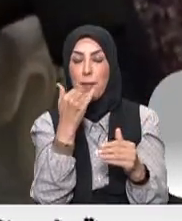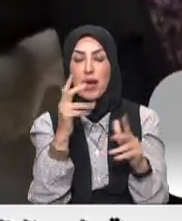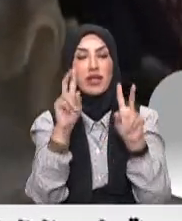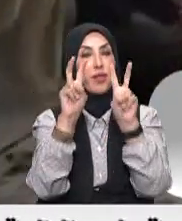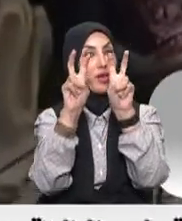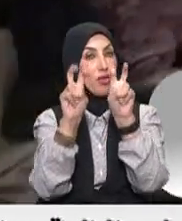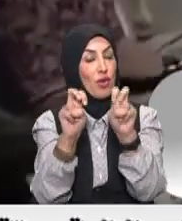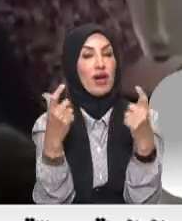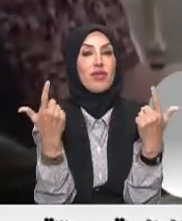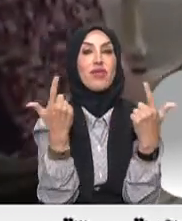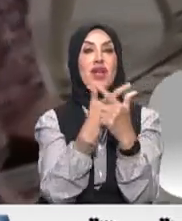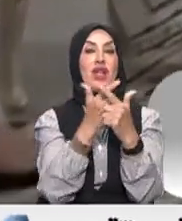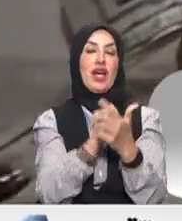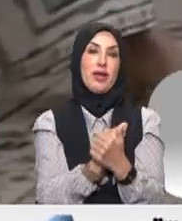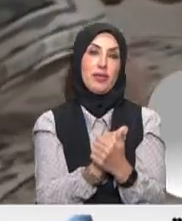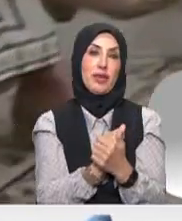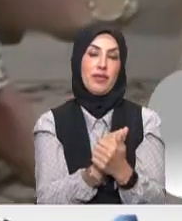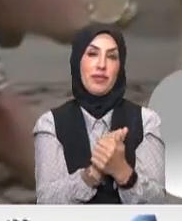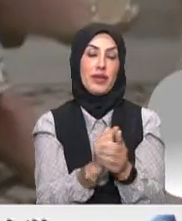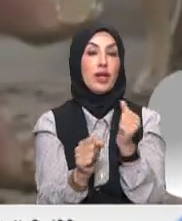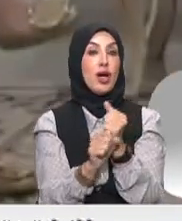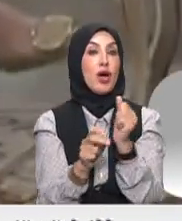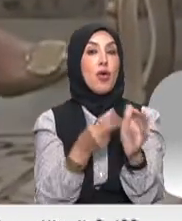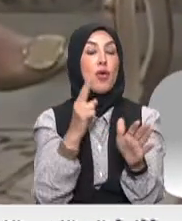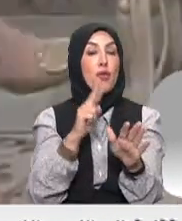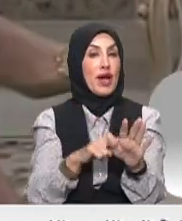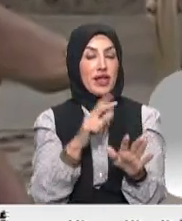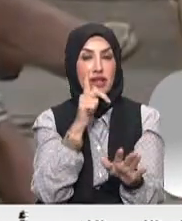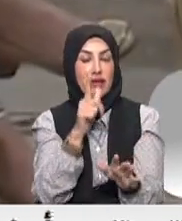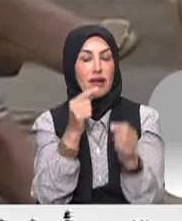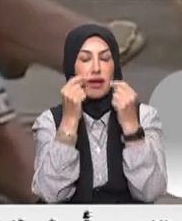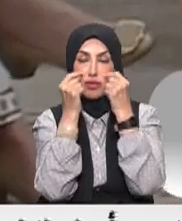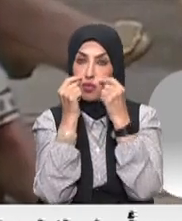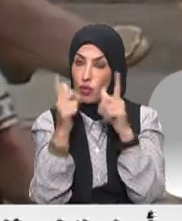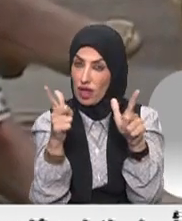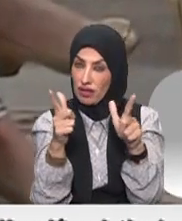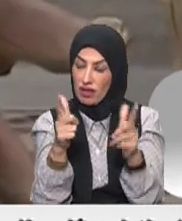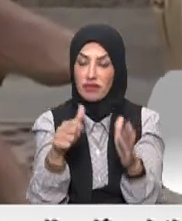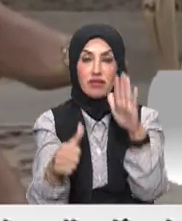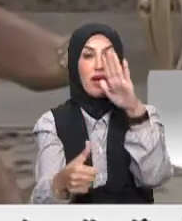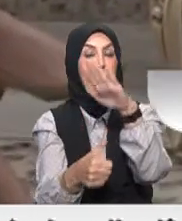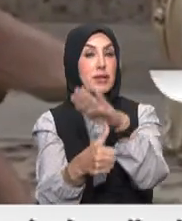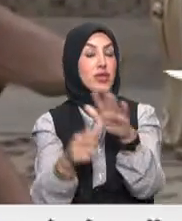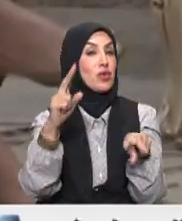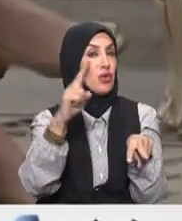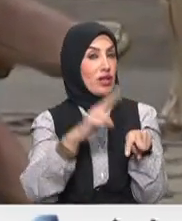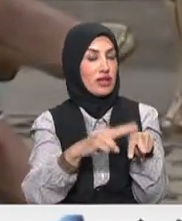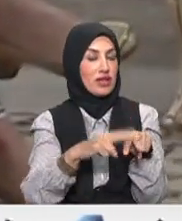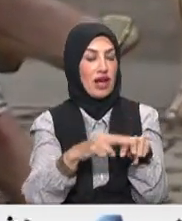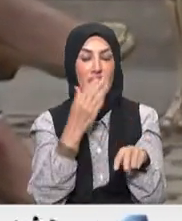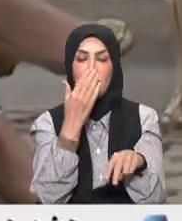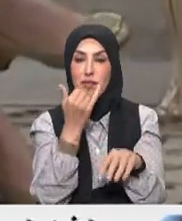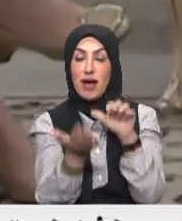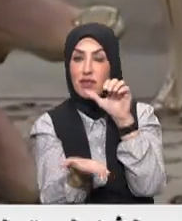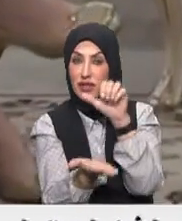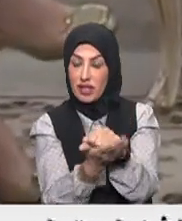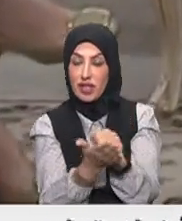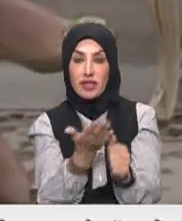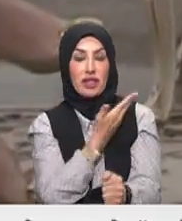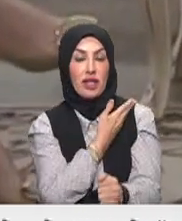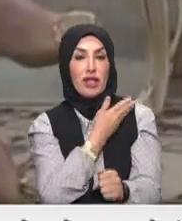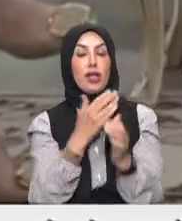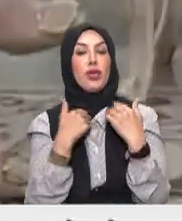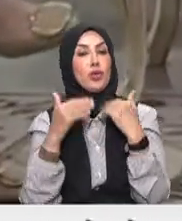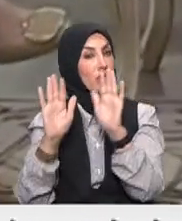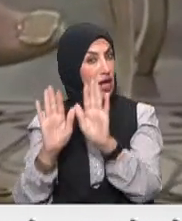باللغتين العبريه والانجليزيه كان واضحين كالشمس لا يريد ان ينهي الاحتلال لغزه يريد ان يبقى في